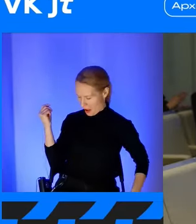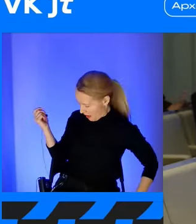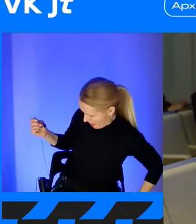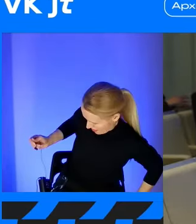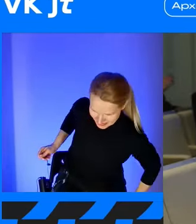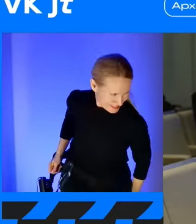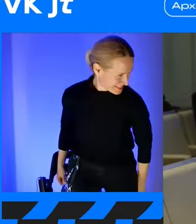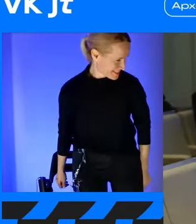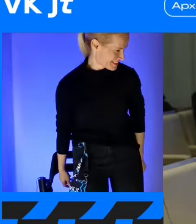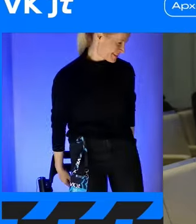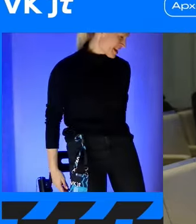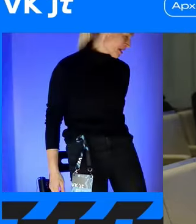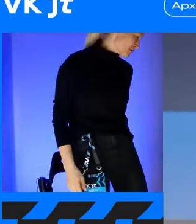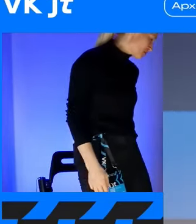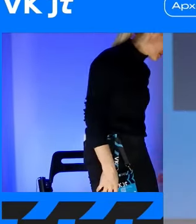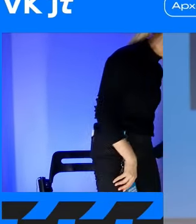Спасибо, Руслан.